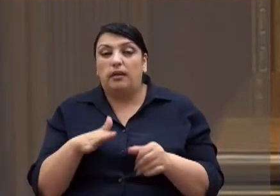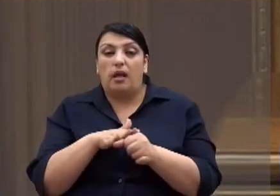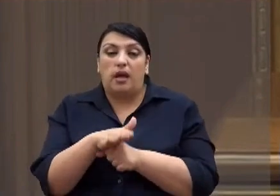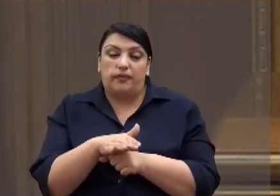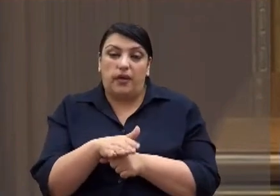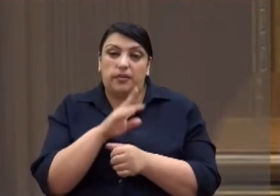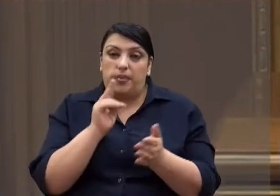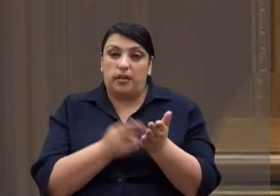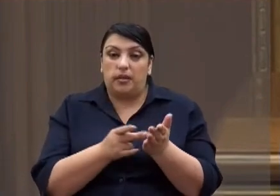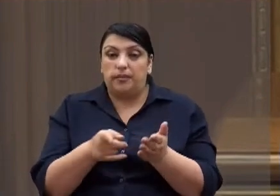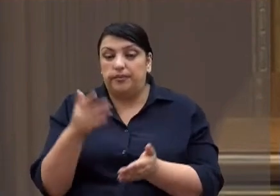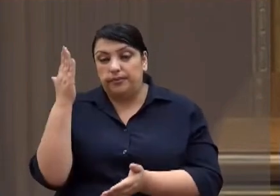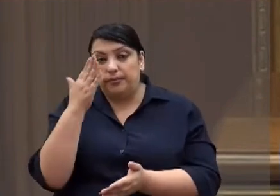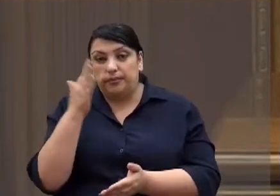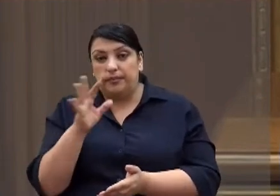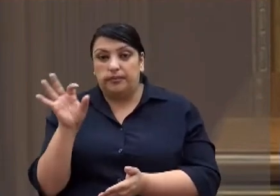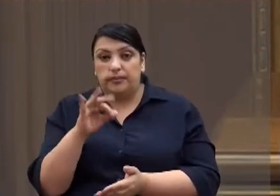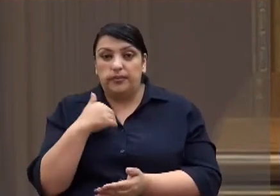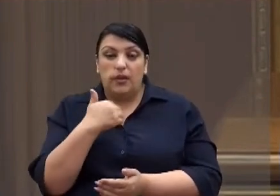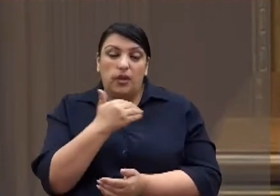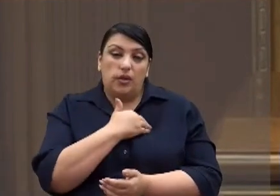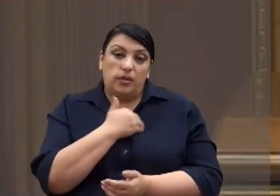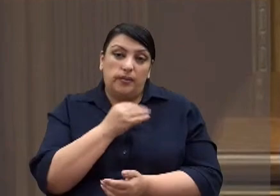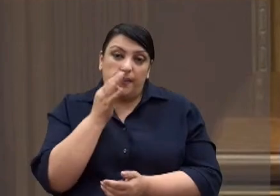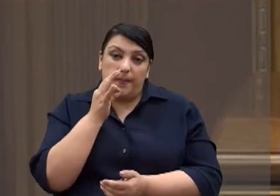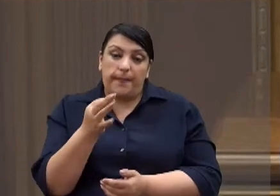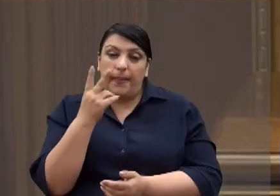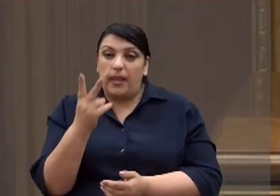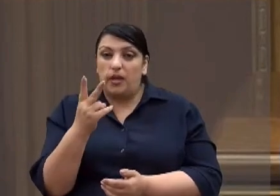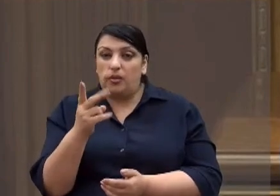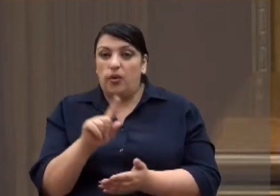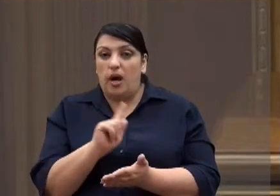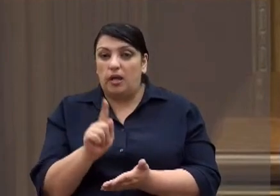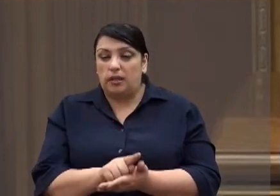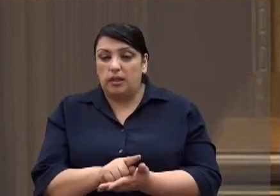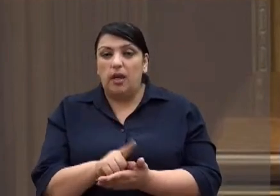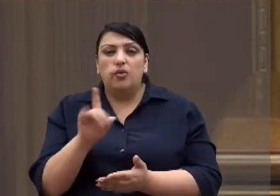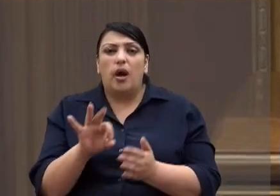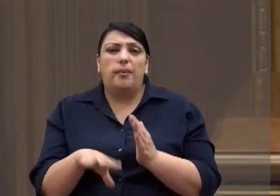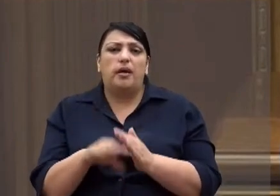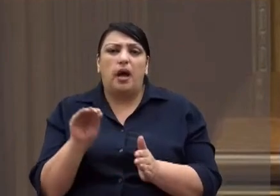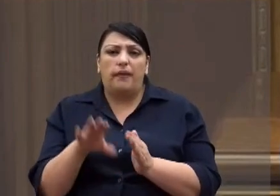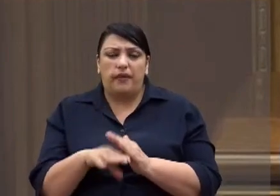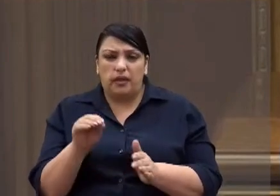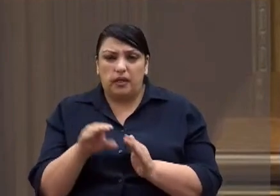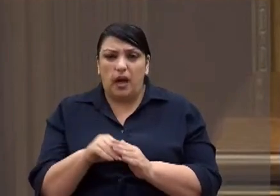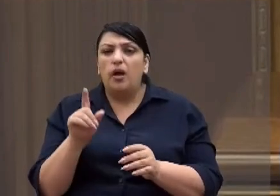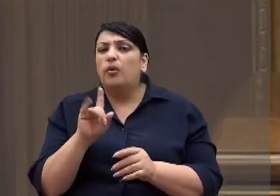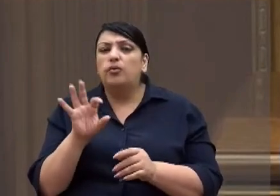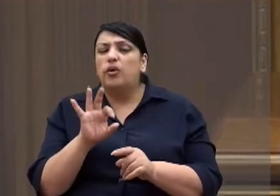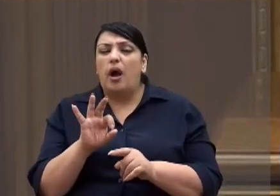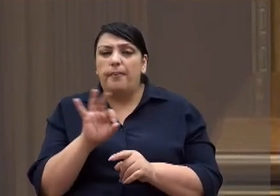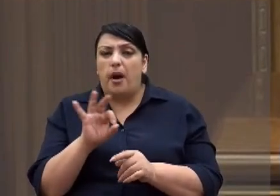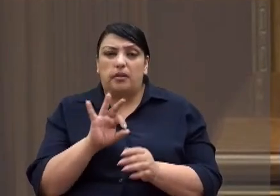Այս ելույթի շրջանակներում կուզենայի անդրադառնալ երկու հարցի՝ ինչու հանրակրվե և ինչու անհապաղ։